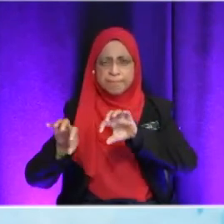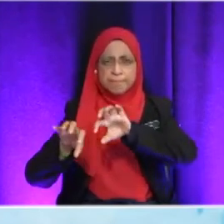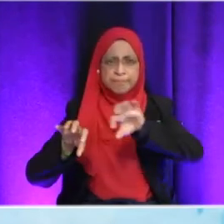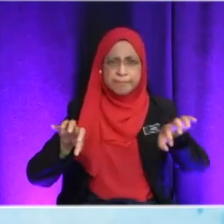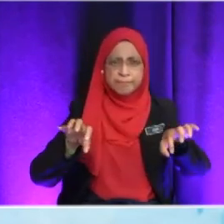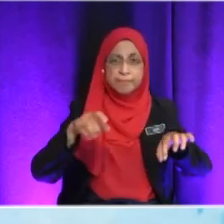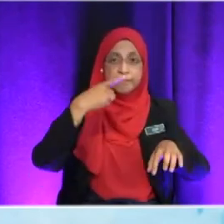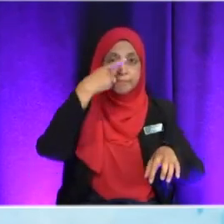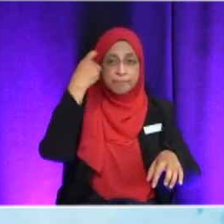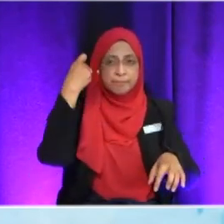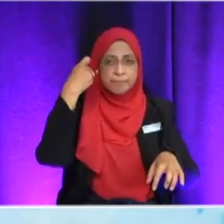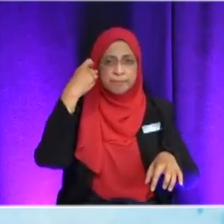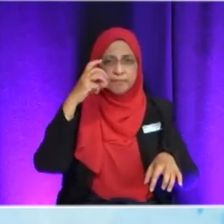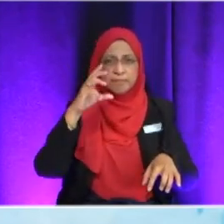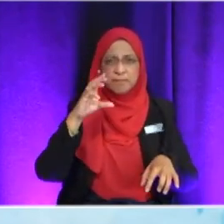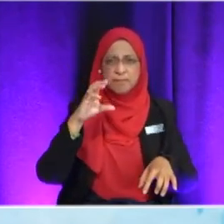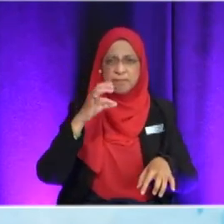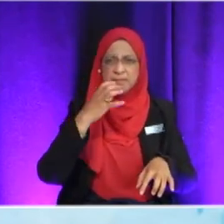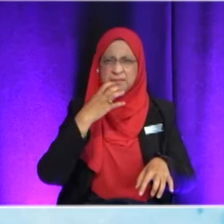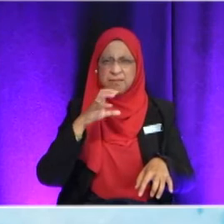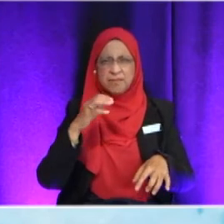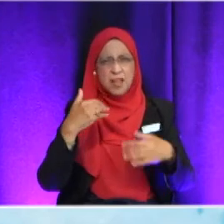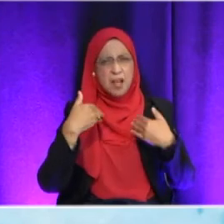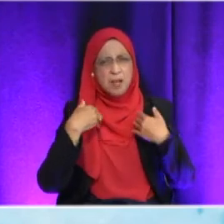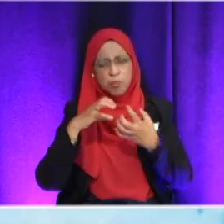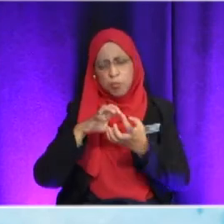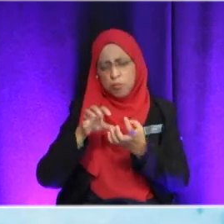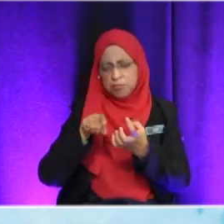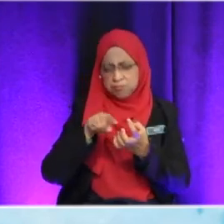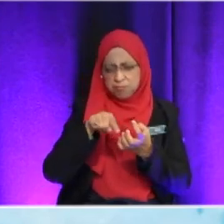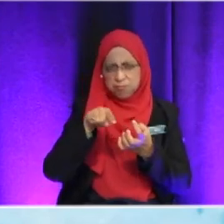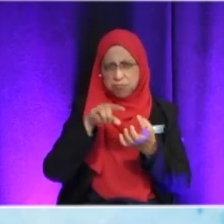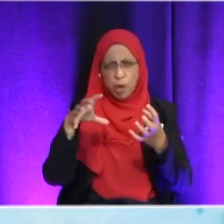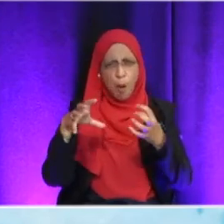disebabkan Chili itu saya nampak macam ada kerusakan